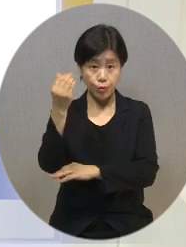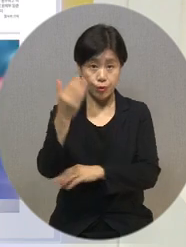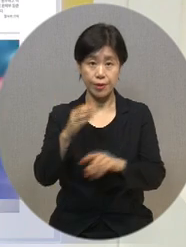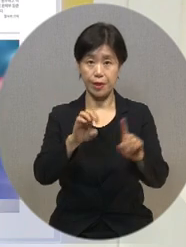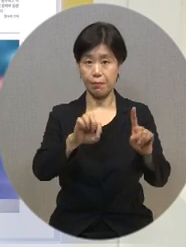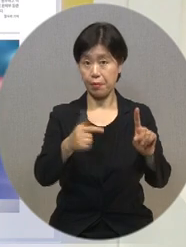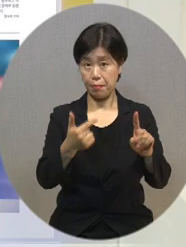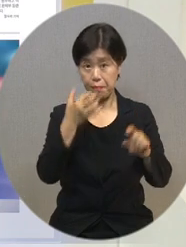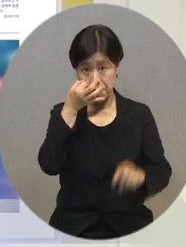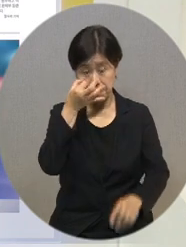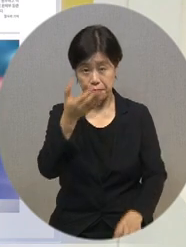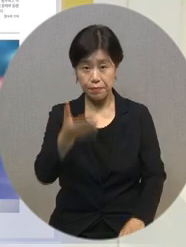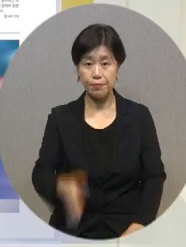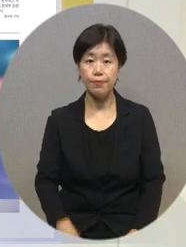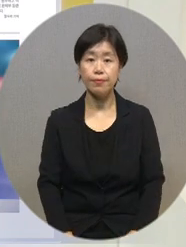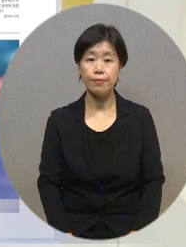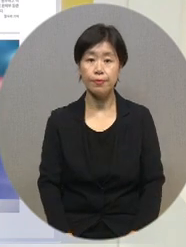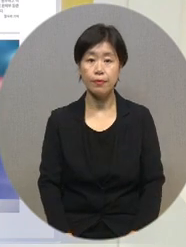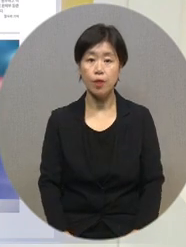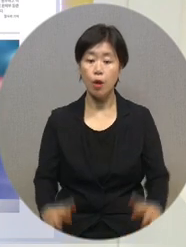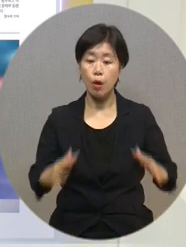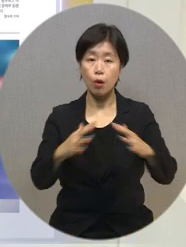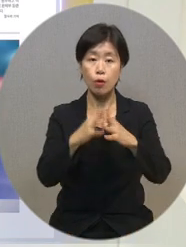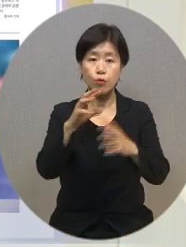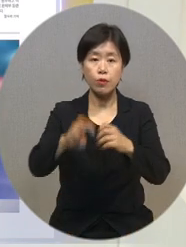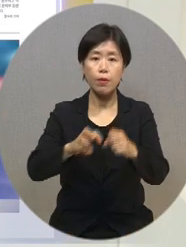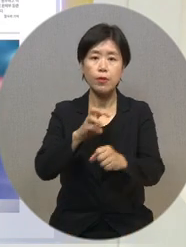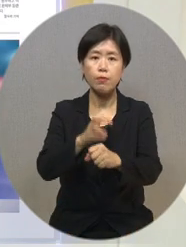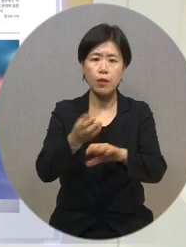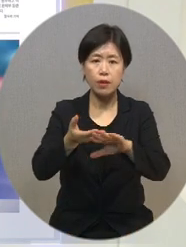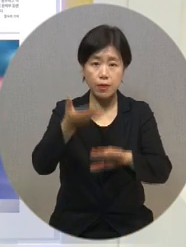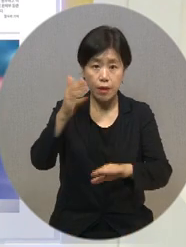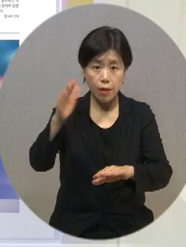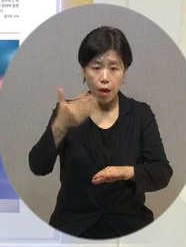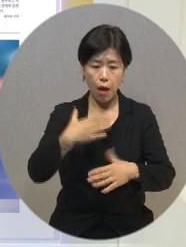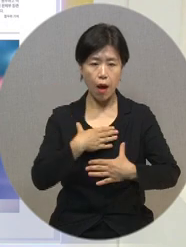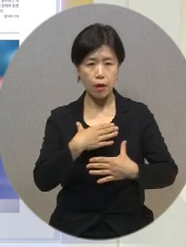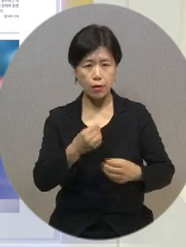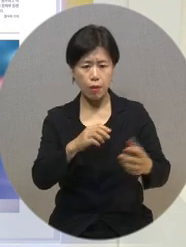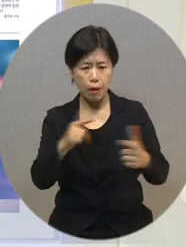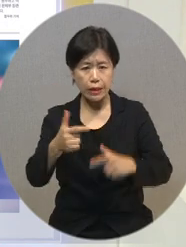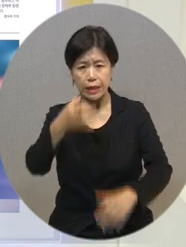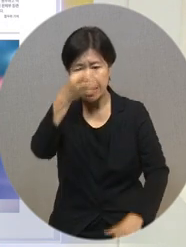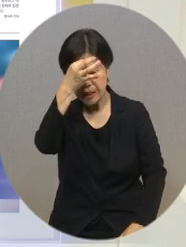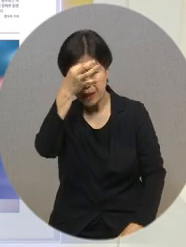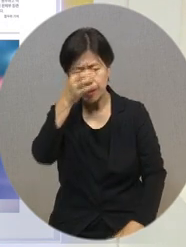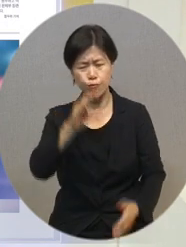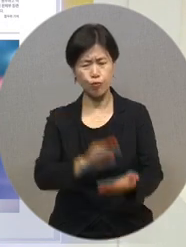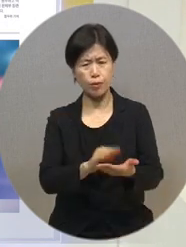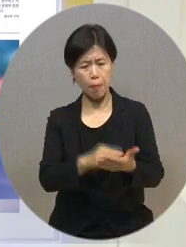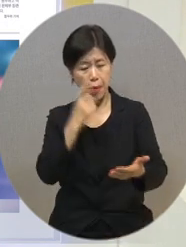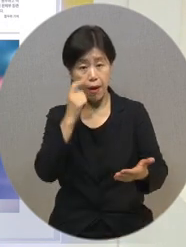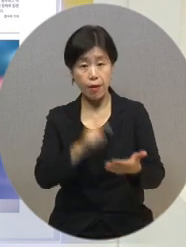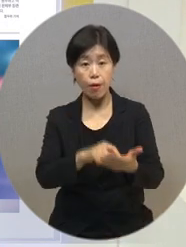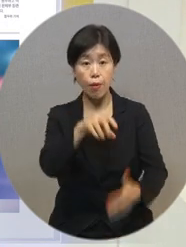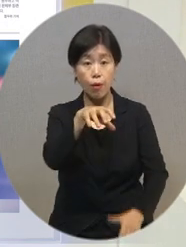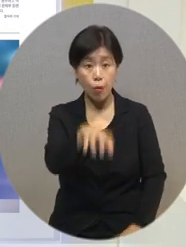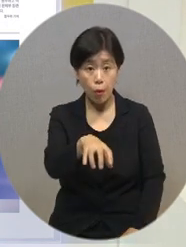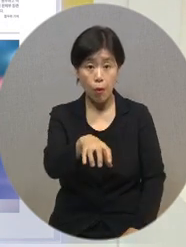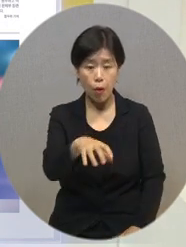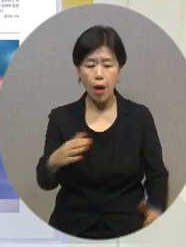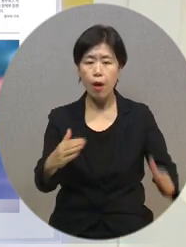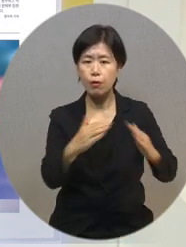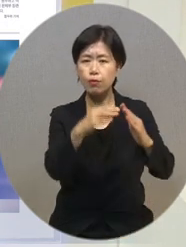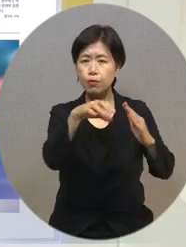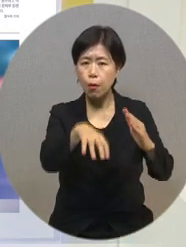1면으로 가보겠습니다 건축 30년을 넘어 안전과 기능의 문제가 지적되는이 사회복지관에 대한